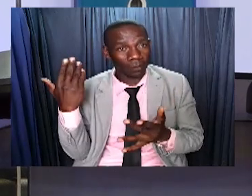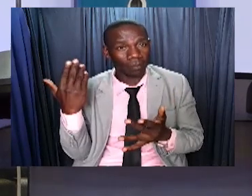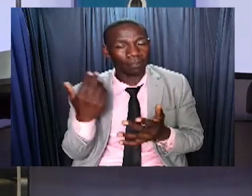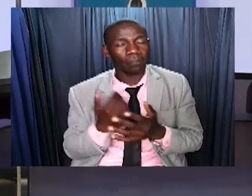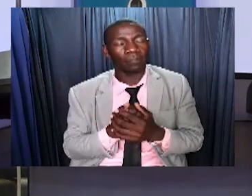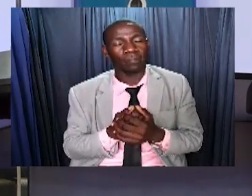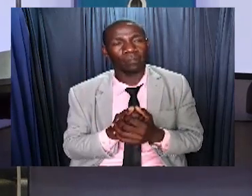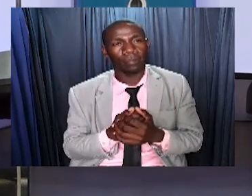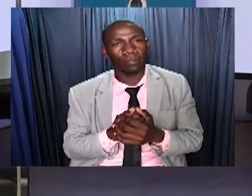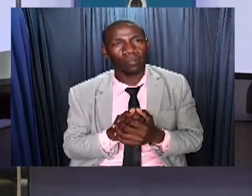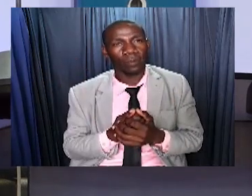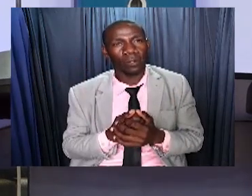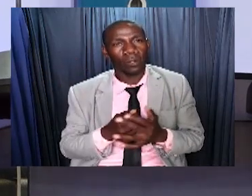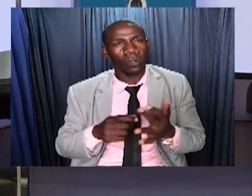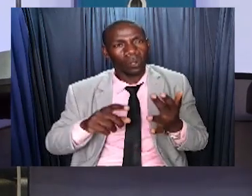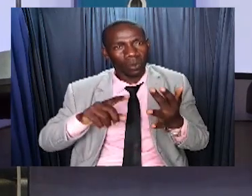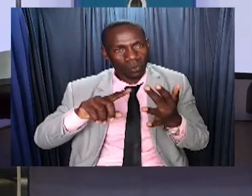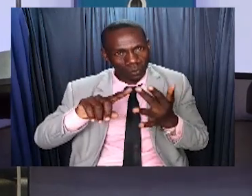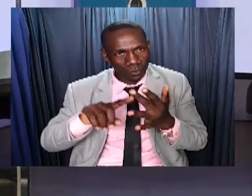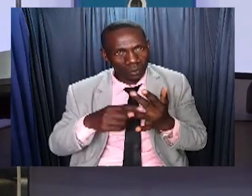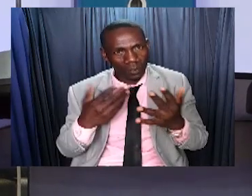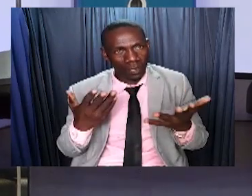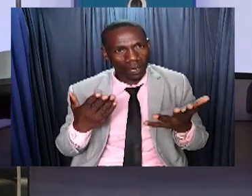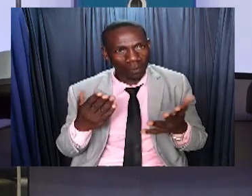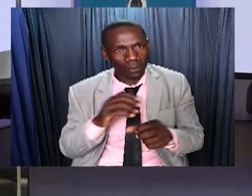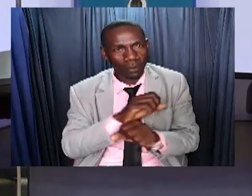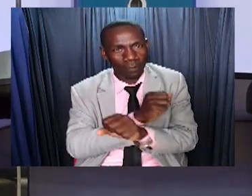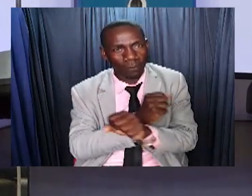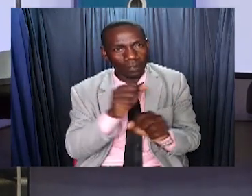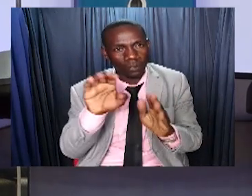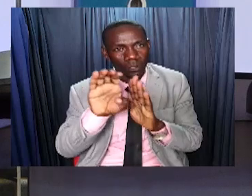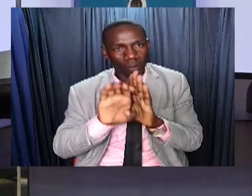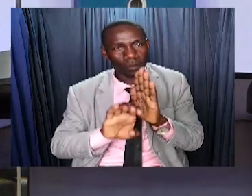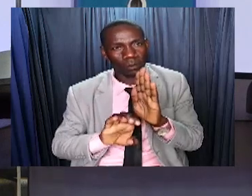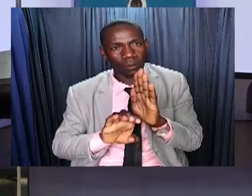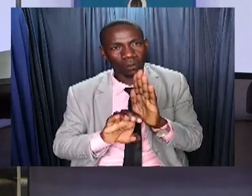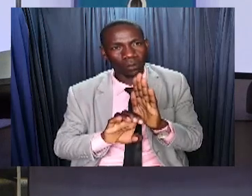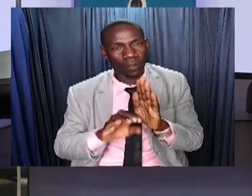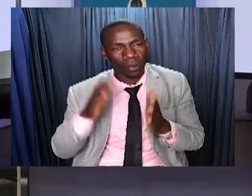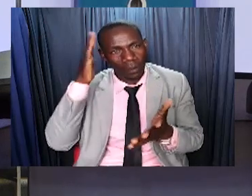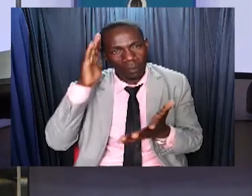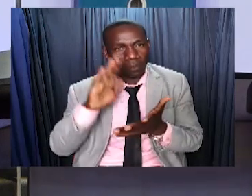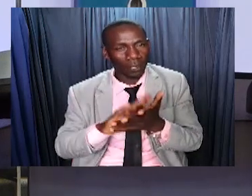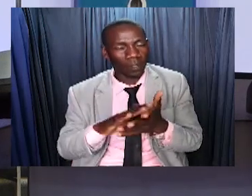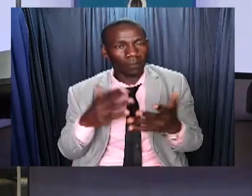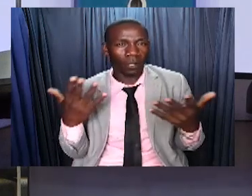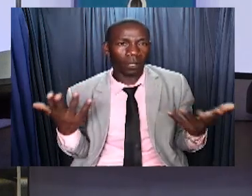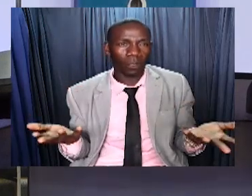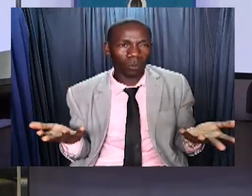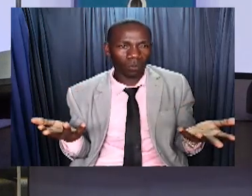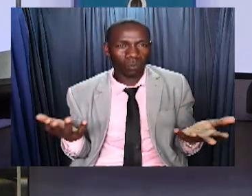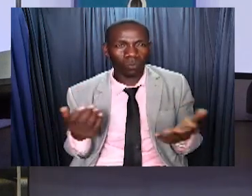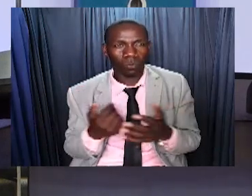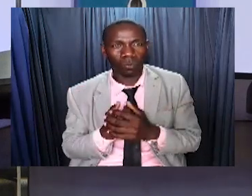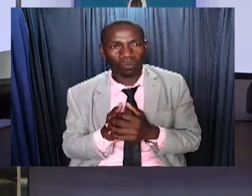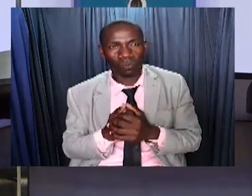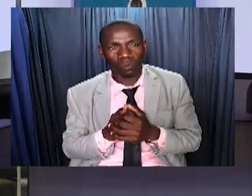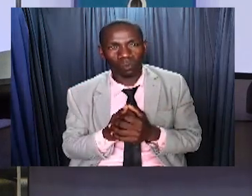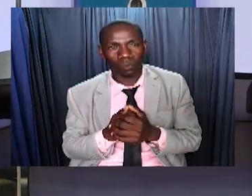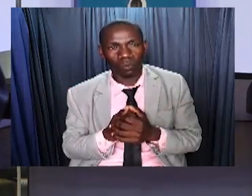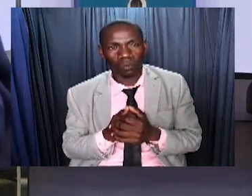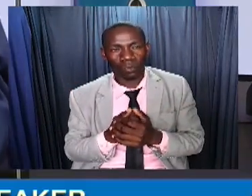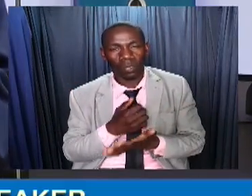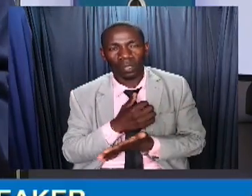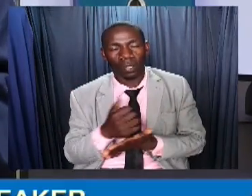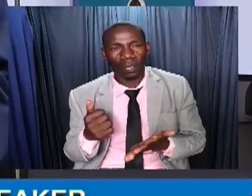beginning. Ulianza vipi wokovu wako? How did you begin your salvation? Uliaminije? How did you believe?